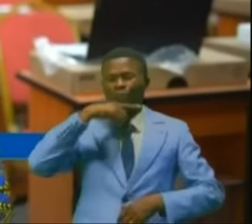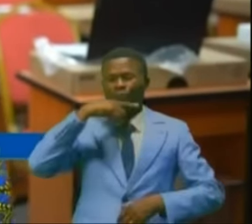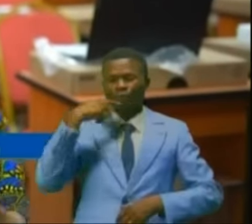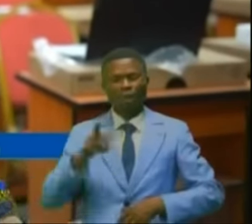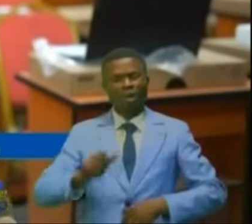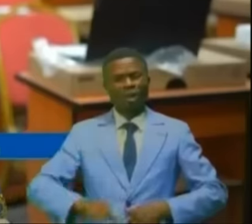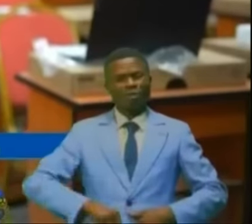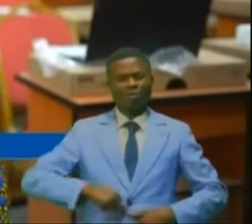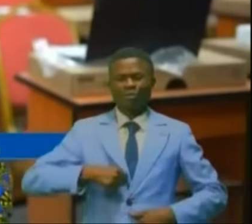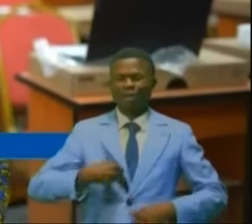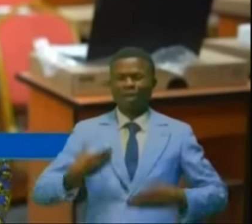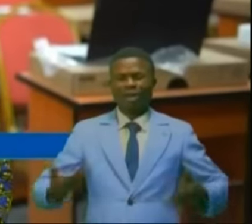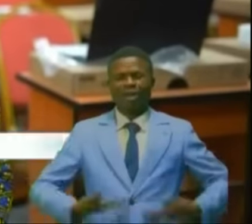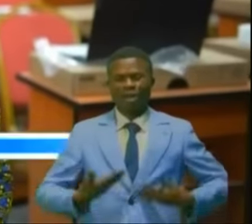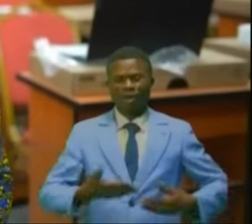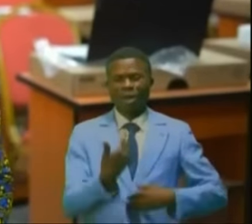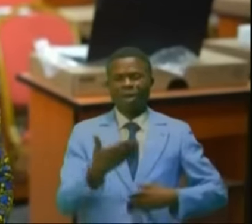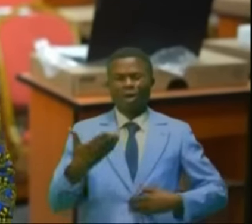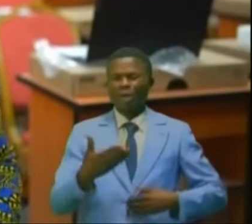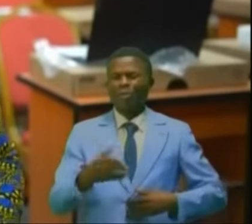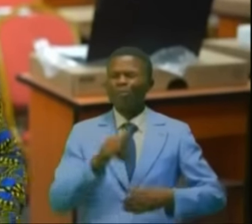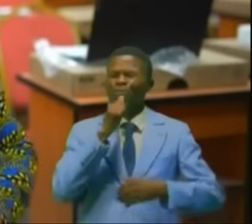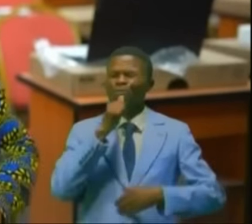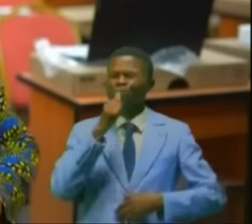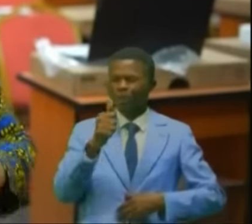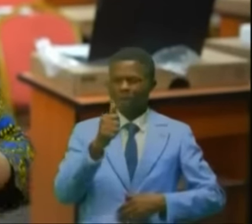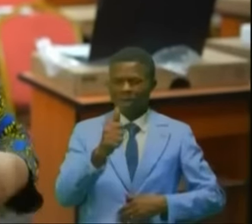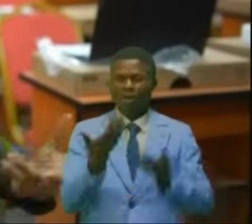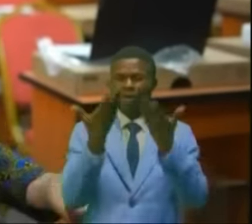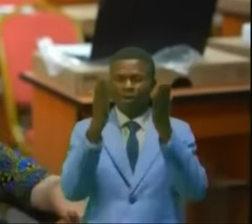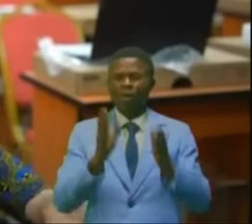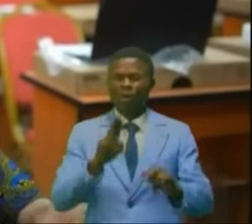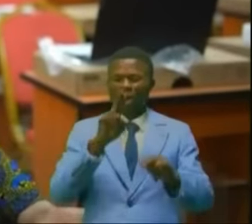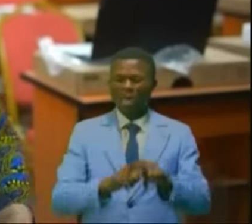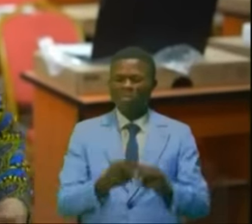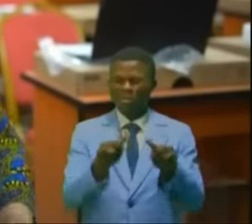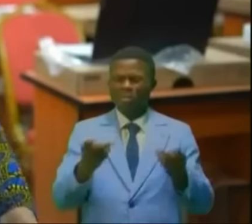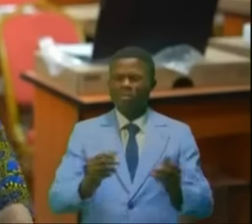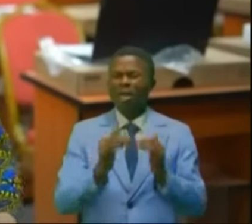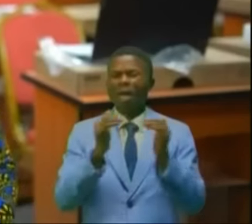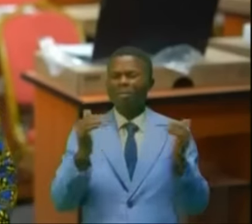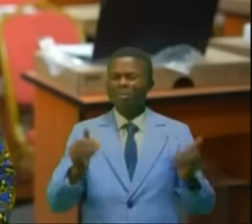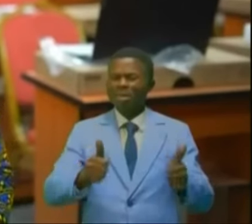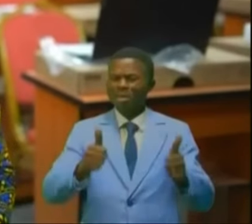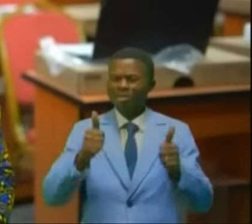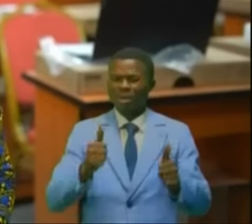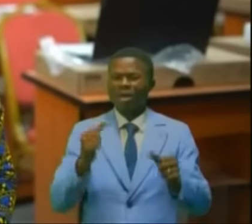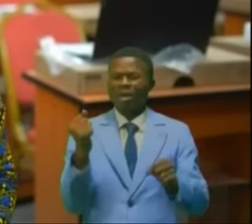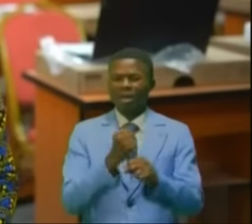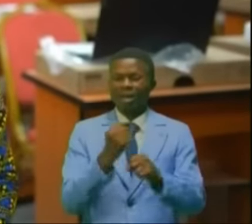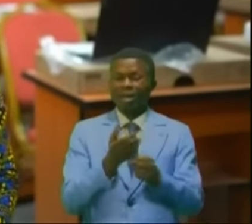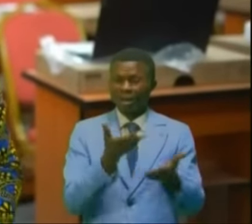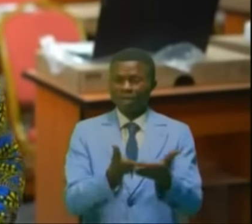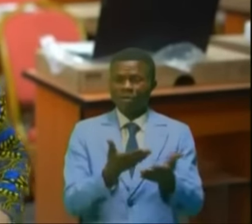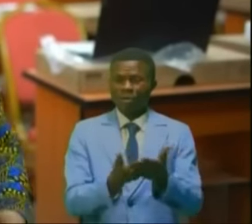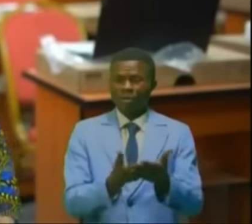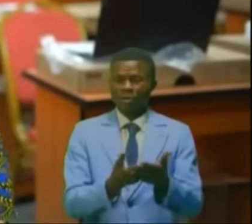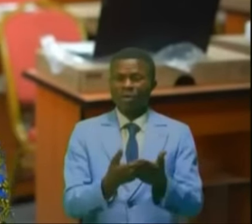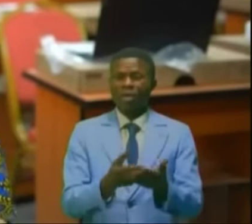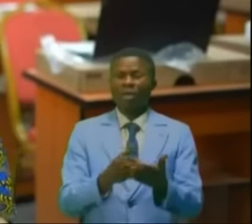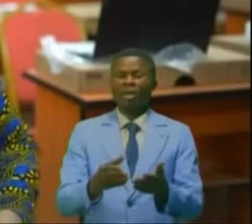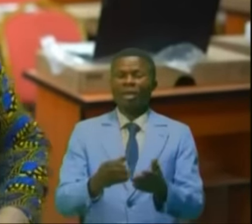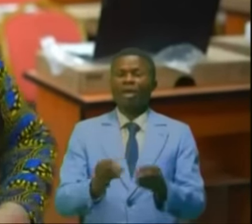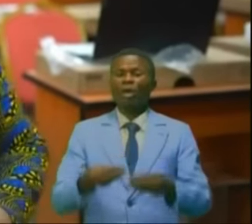de joie, mais surtout beaucoup de confort pour permettre aux étudiants d'être vraiment plus à l'aise en travaillant ici. Mais encore, nous